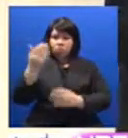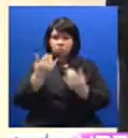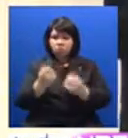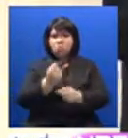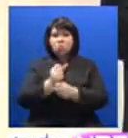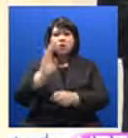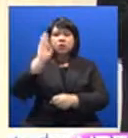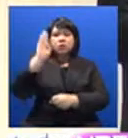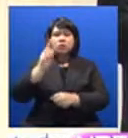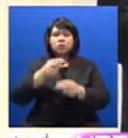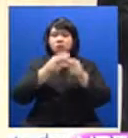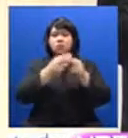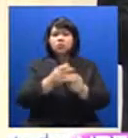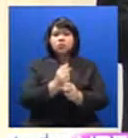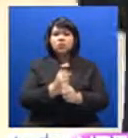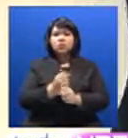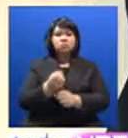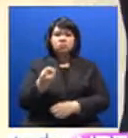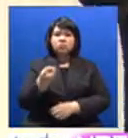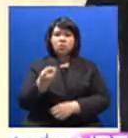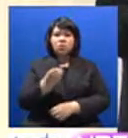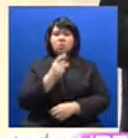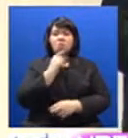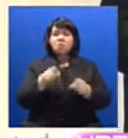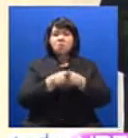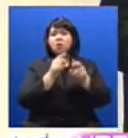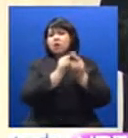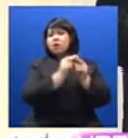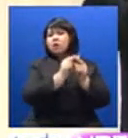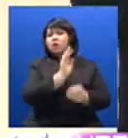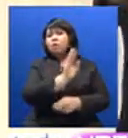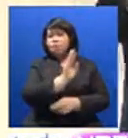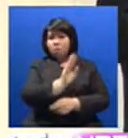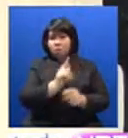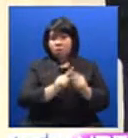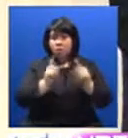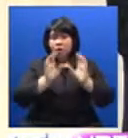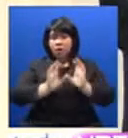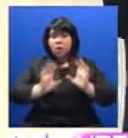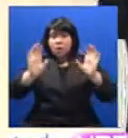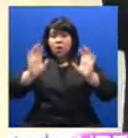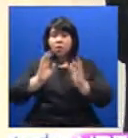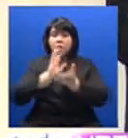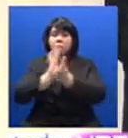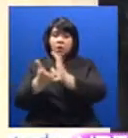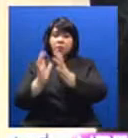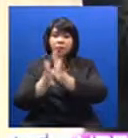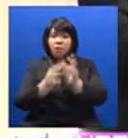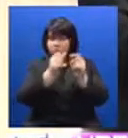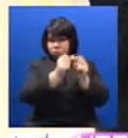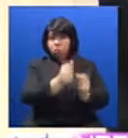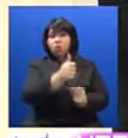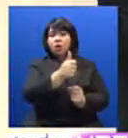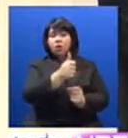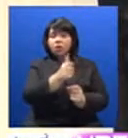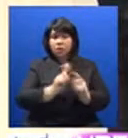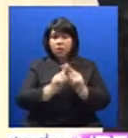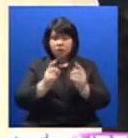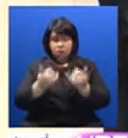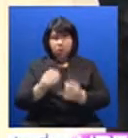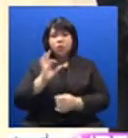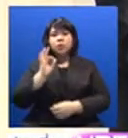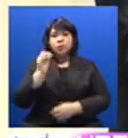ากนักที่ผ่านมาจะเห็นได้ว่าภาคเอกชนเขาเดินเขาไปเองตลอดจะเปลี่ยนรัฐบาลกี่รัฐบาลเขาก็อยู่ได้วันนี้โชค